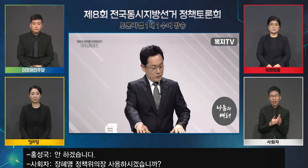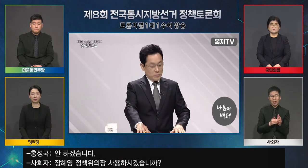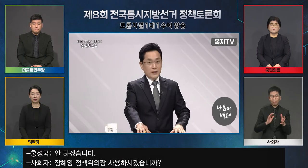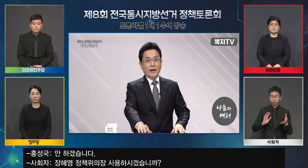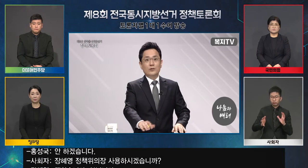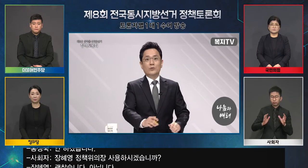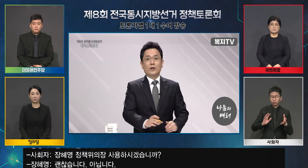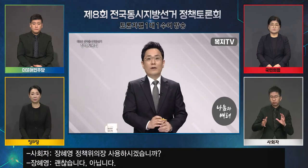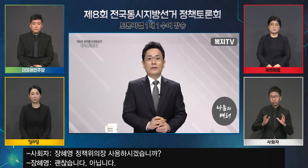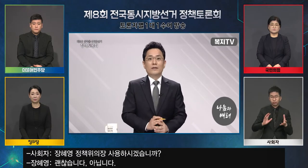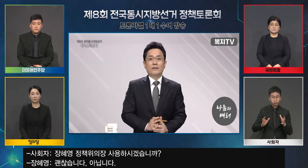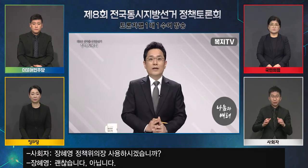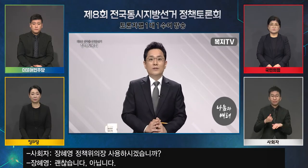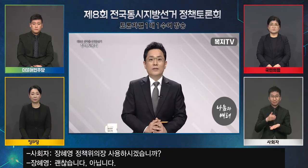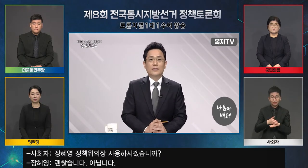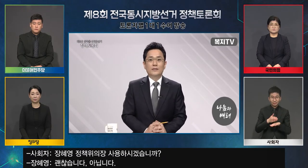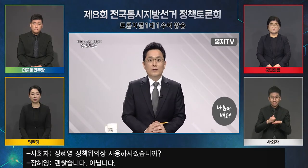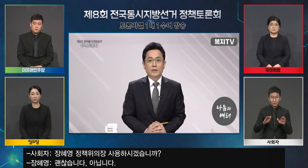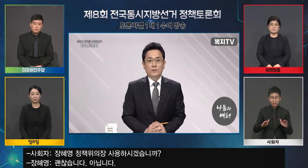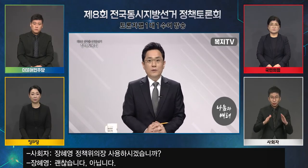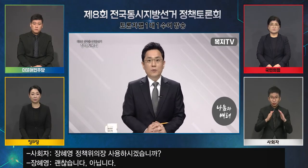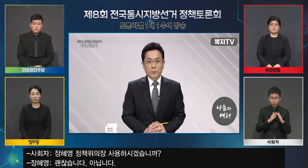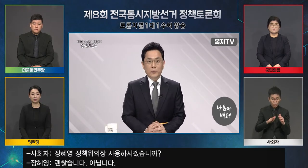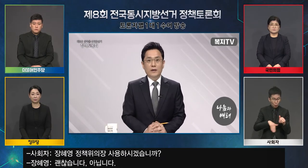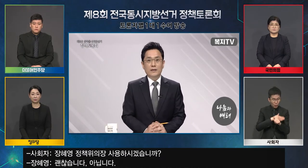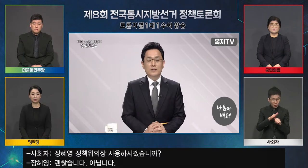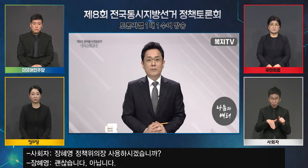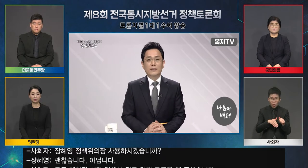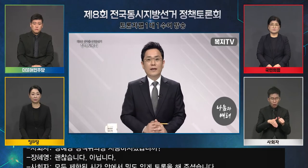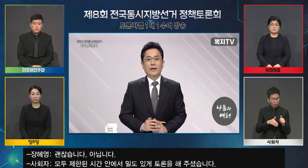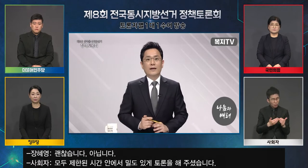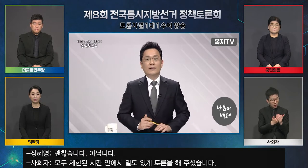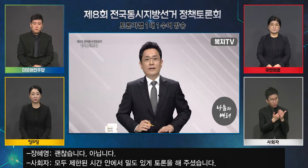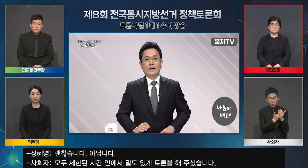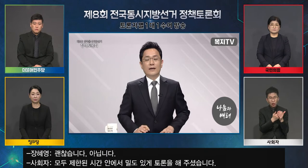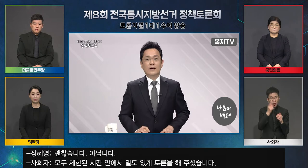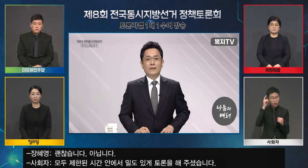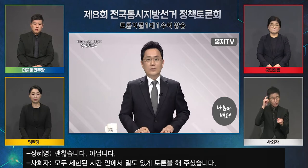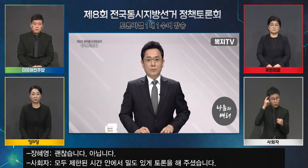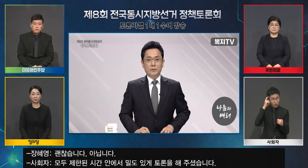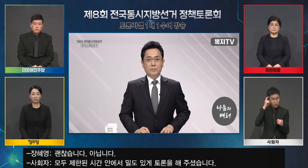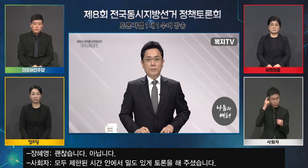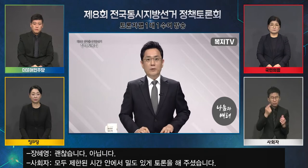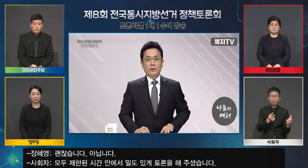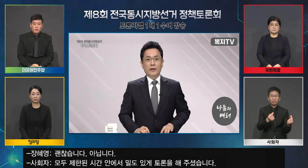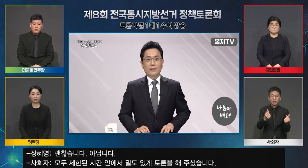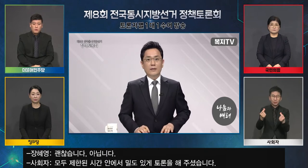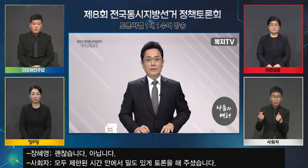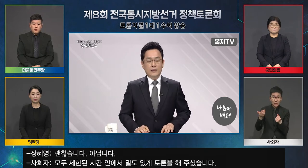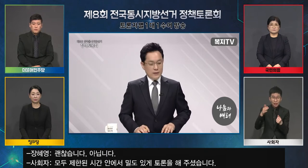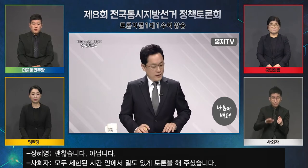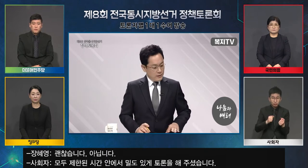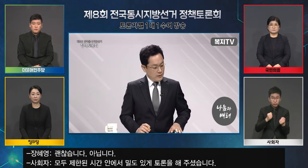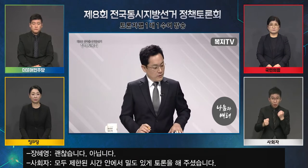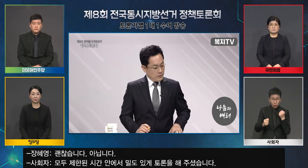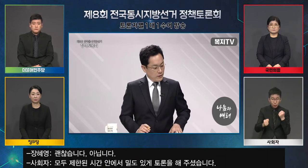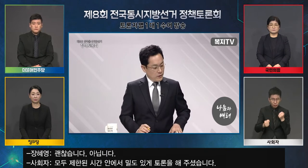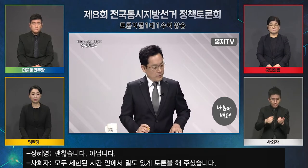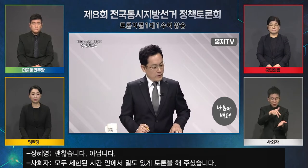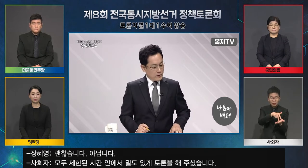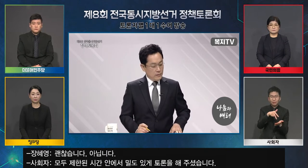해주셨습니다. 주거 환경 개선이라는 정책적 목표는 같겠지만 각 당의 접근법이 어떻게 다른지는